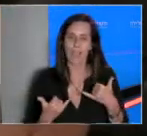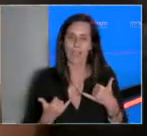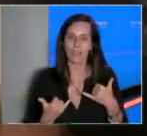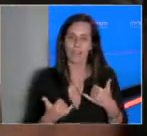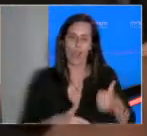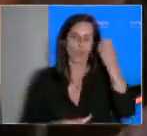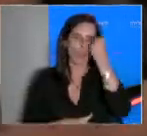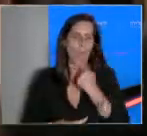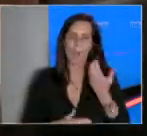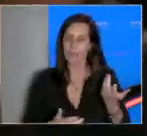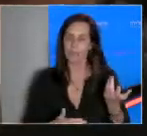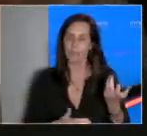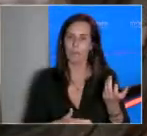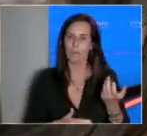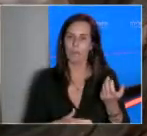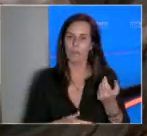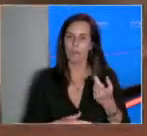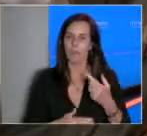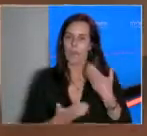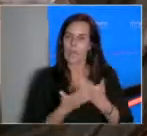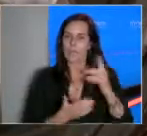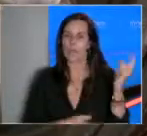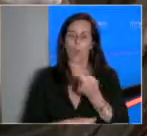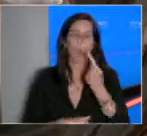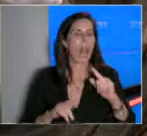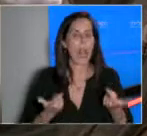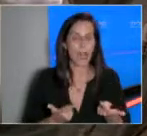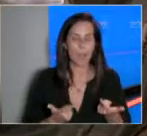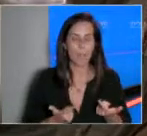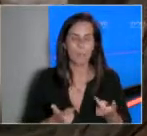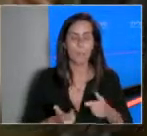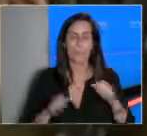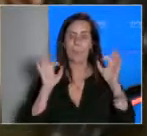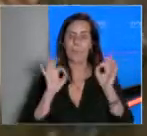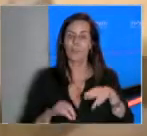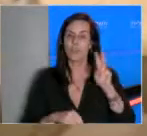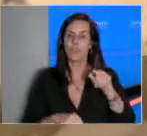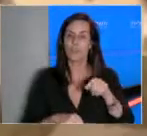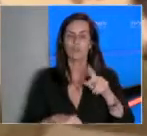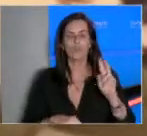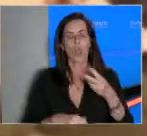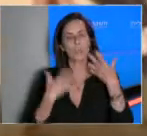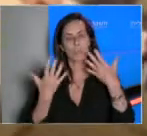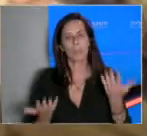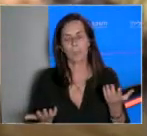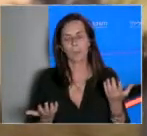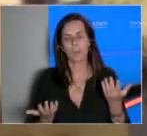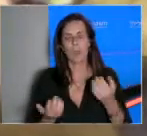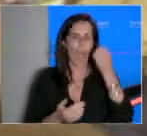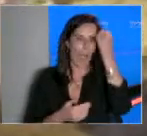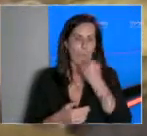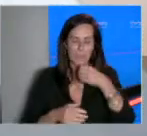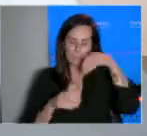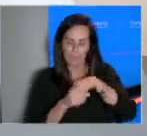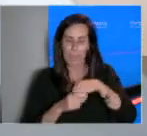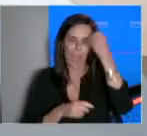לסינואר לצאת עם העסק הזה החוצה. למה? כי בעצם יש לנו פה שוב סיפור של חמאס